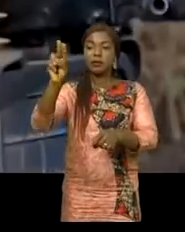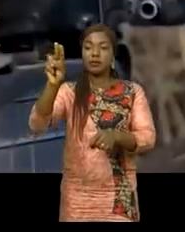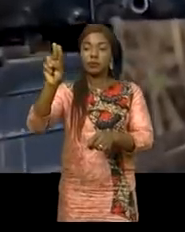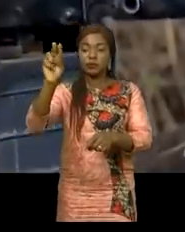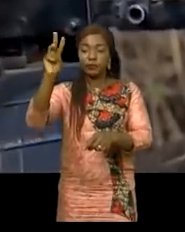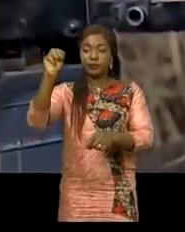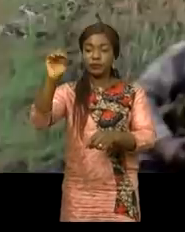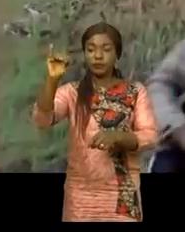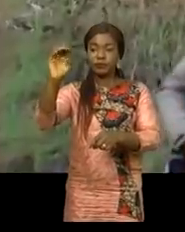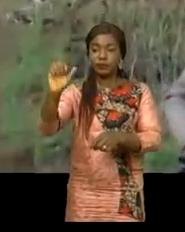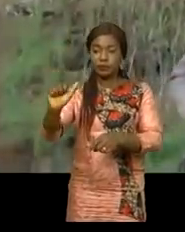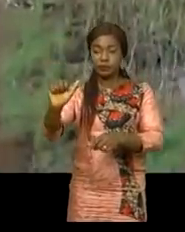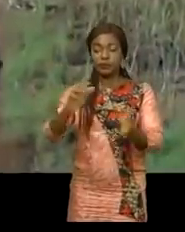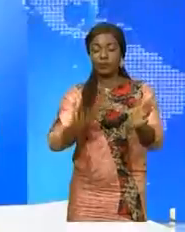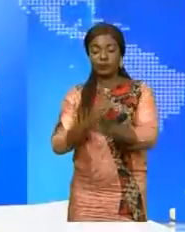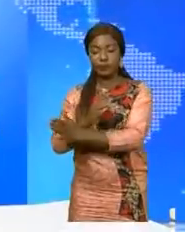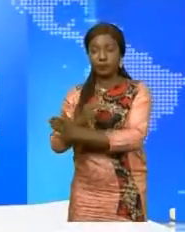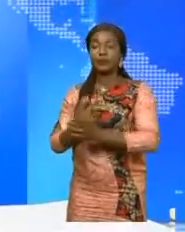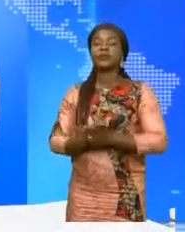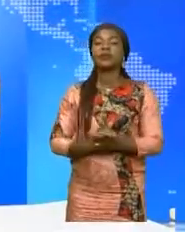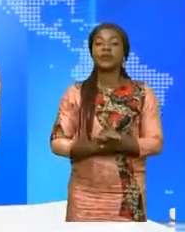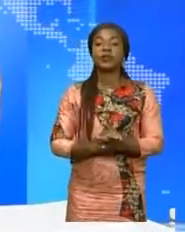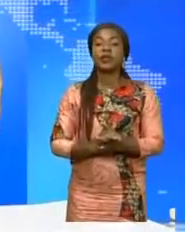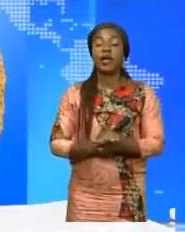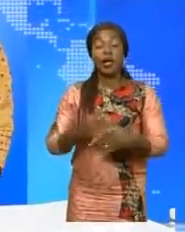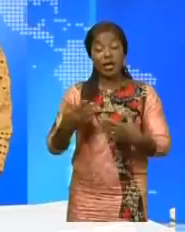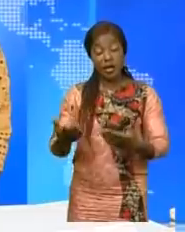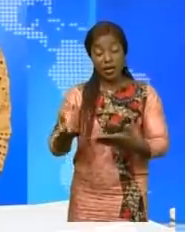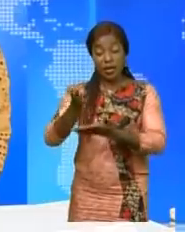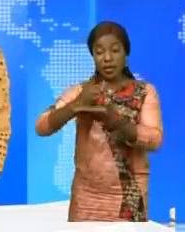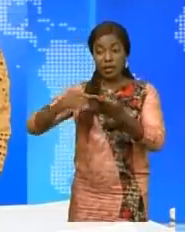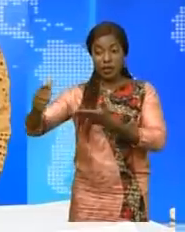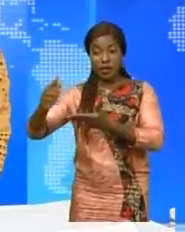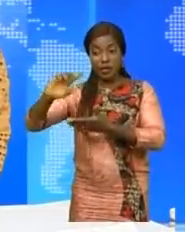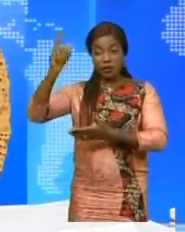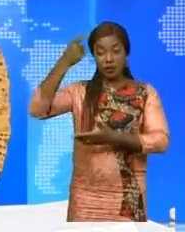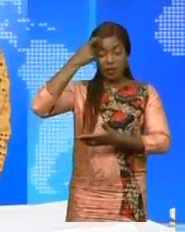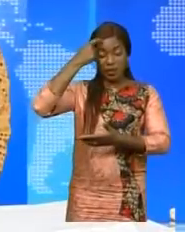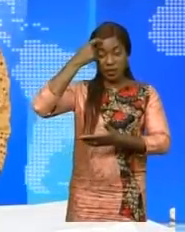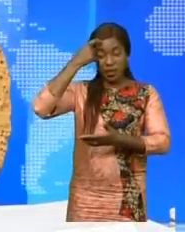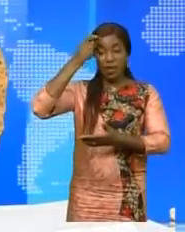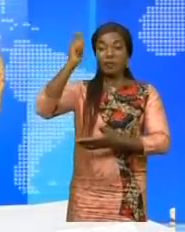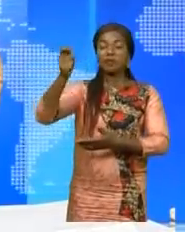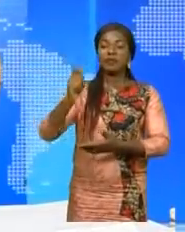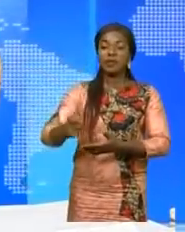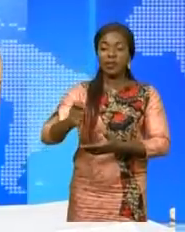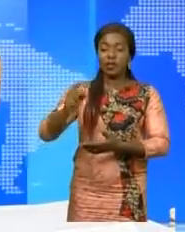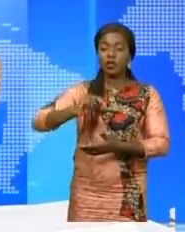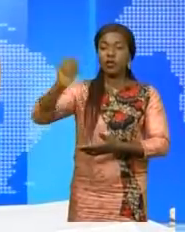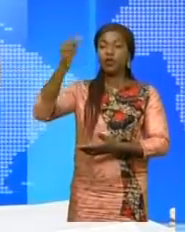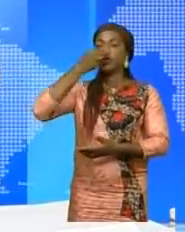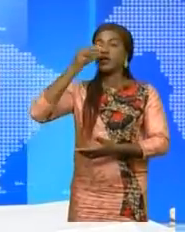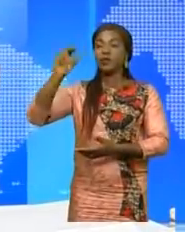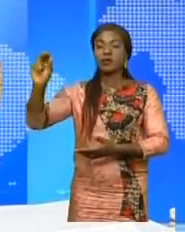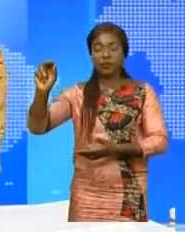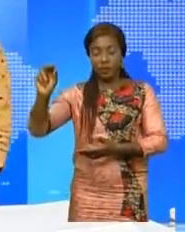de forces armées dès son côté le gouverneur militaire du nord kivu le lieutenant-général constante